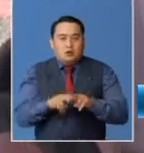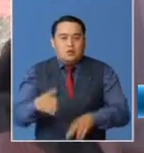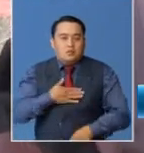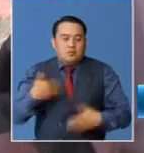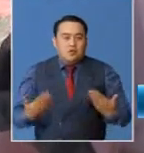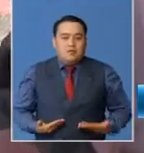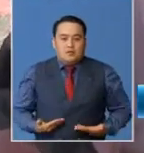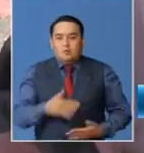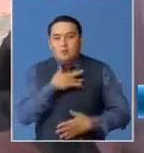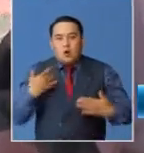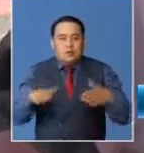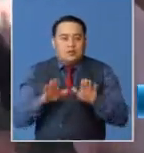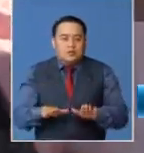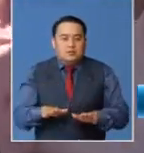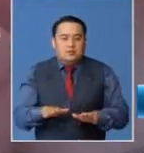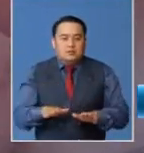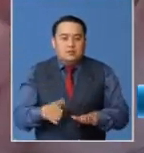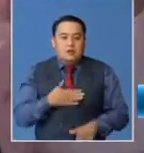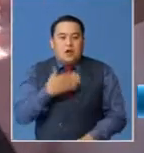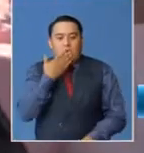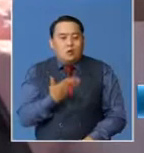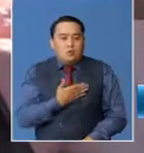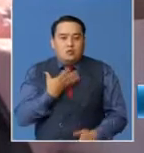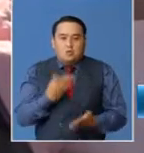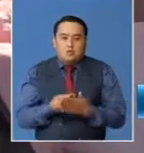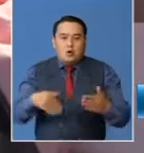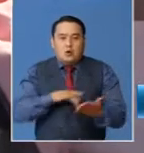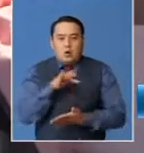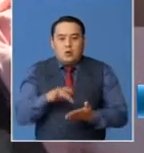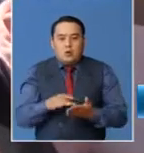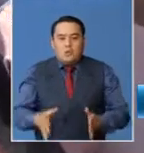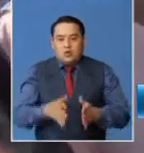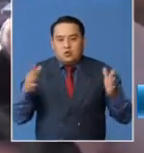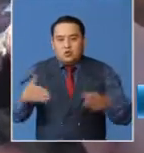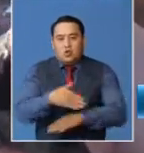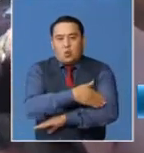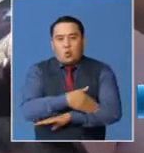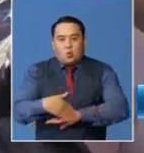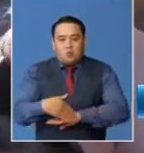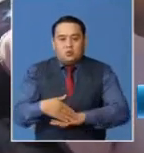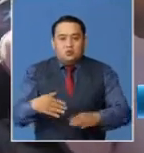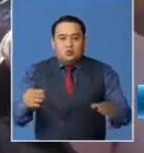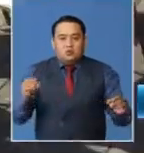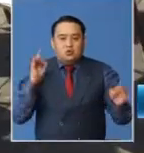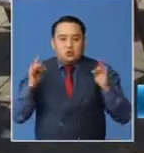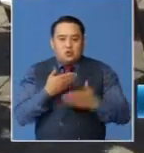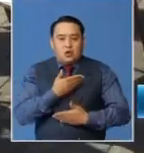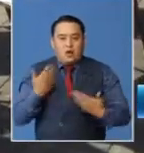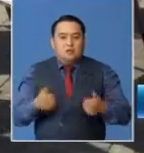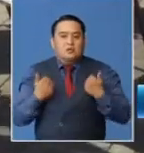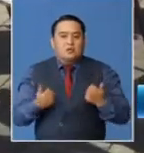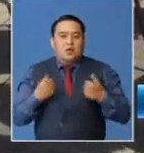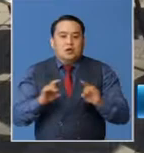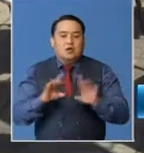живем, есть много мест. Я люблю свой город, потому что тут широкие улицы и не шумно. Пытались